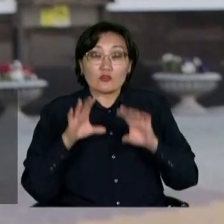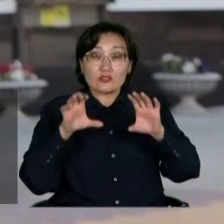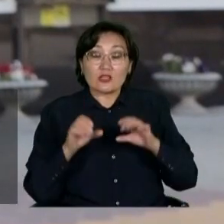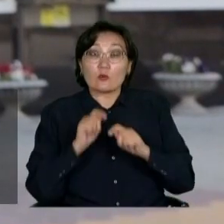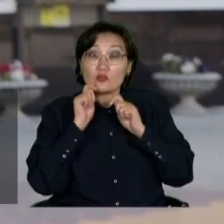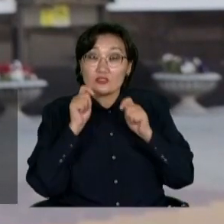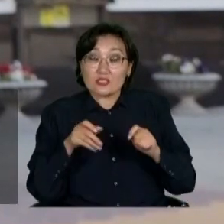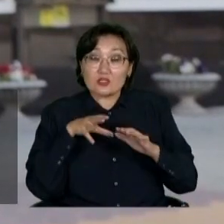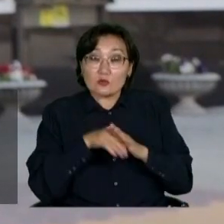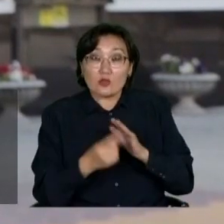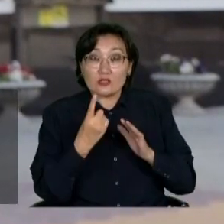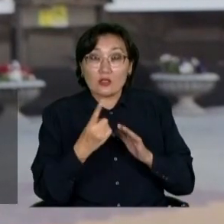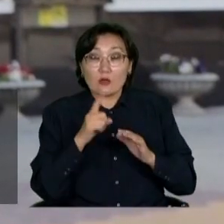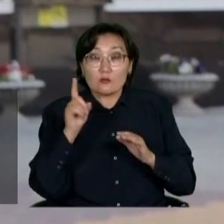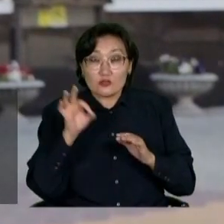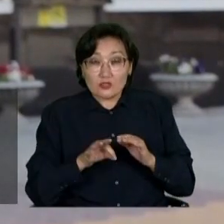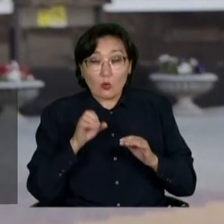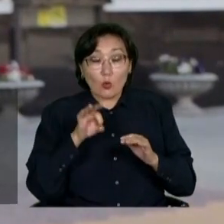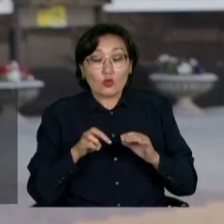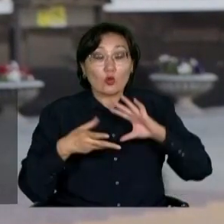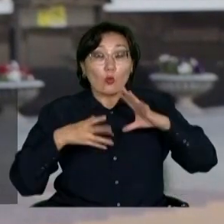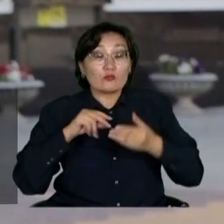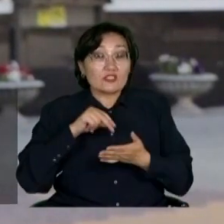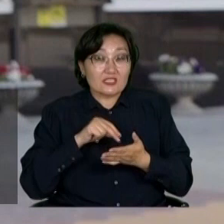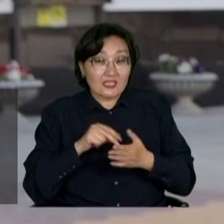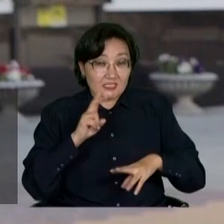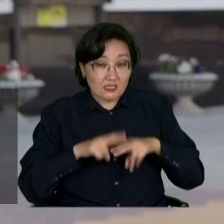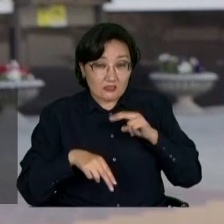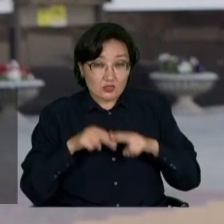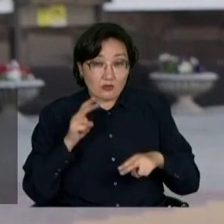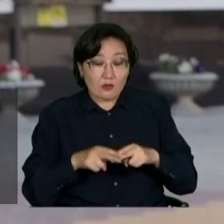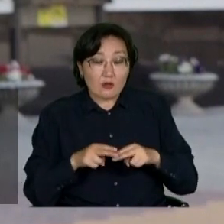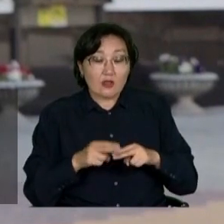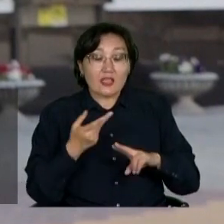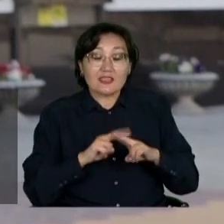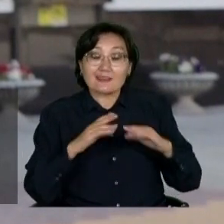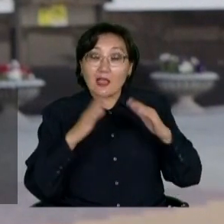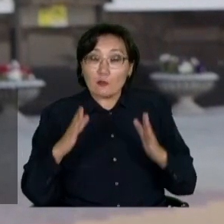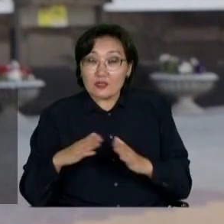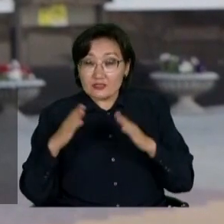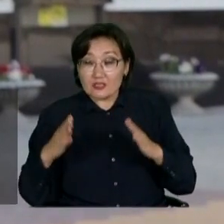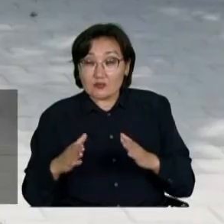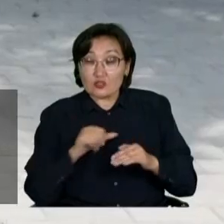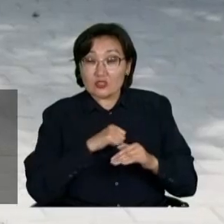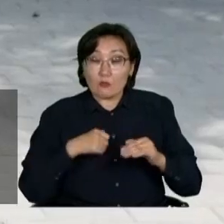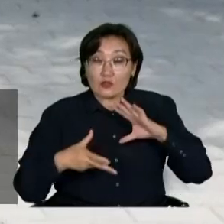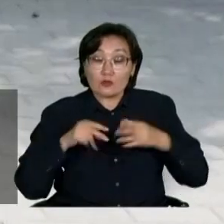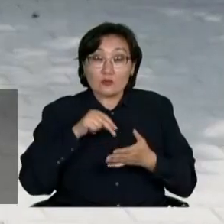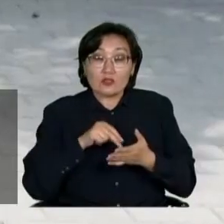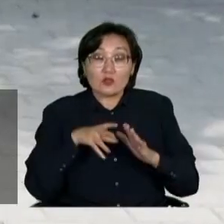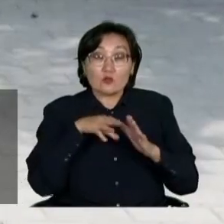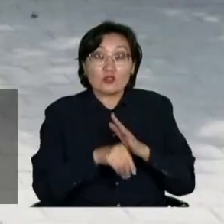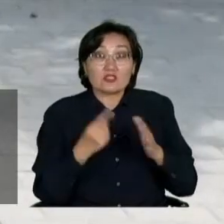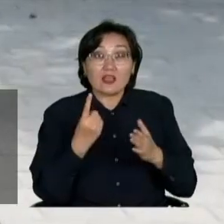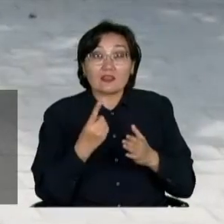вознаграждения составляет 1% от общей суммы строительства указанных объектов тогда как сама общая стоимость составляет